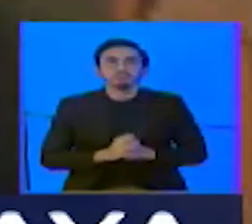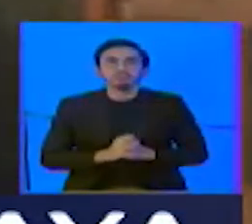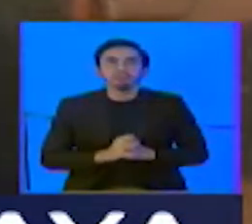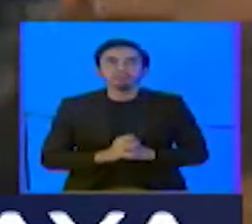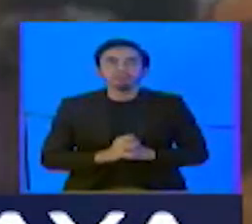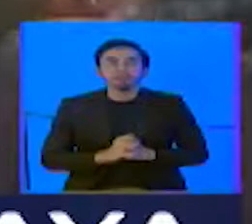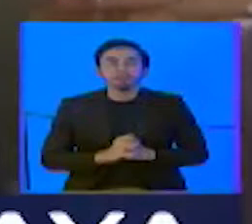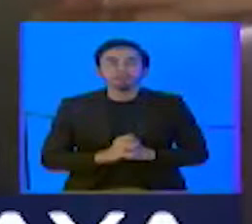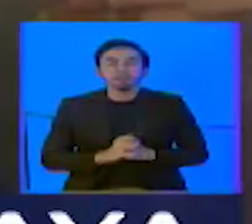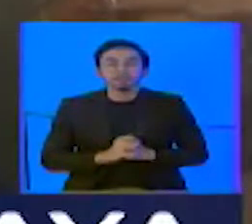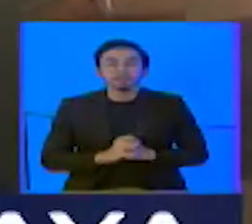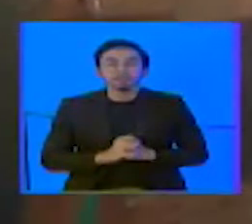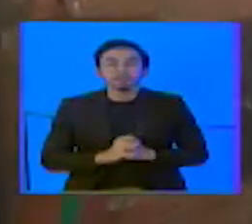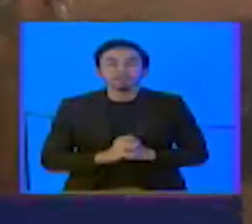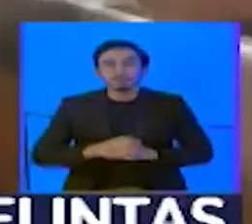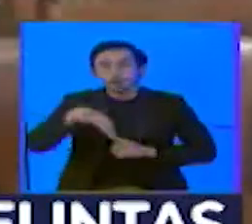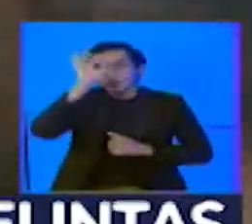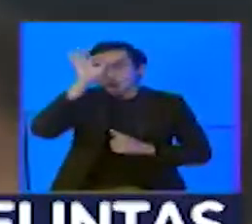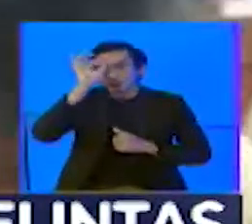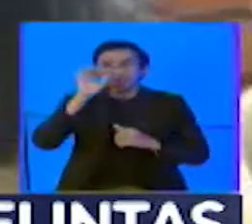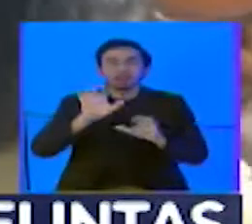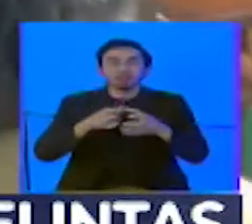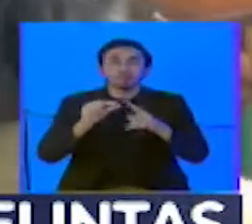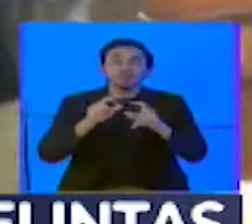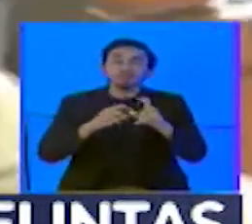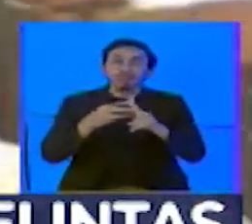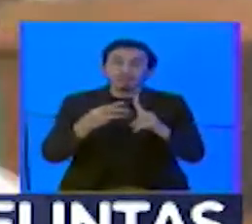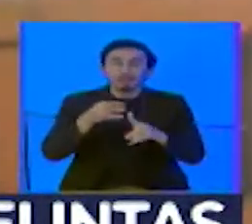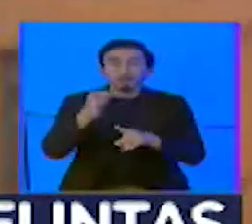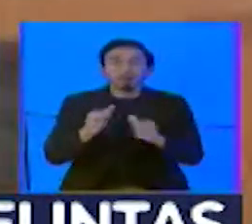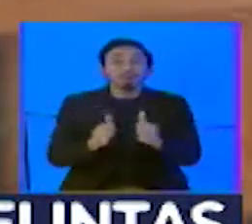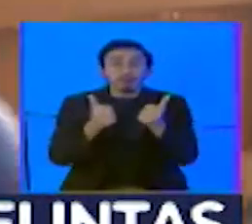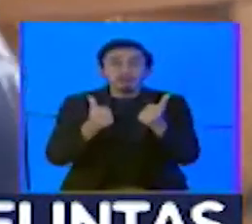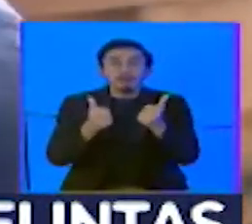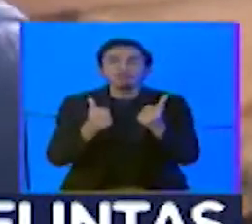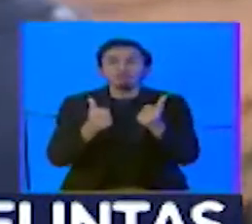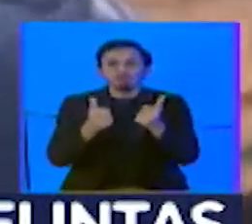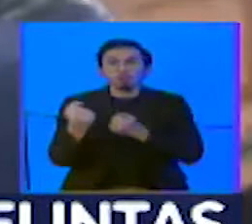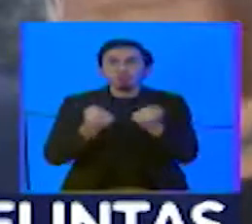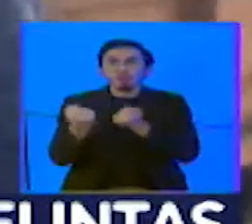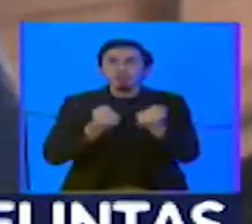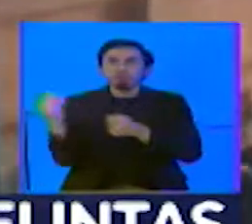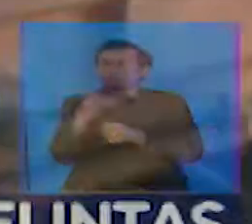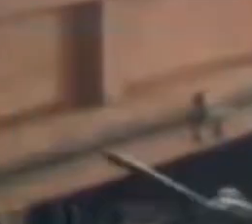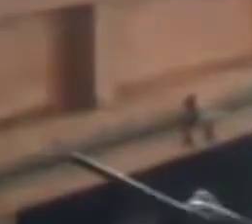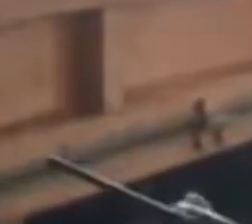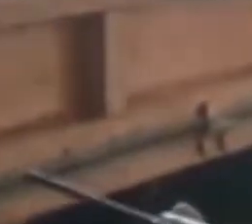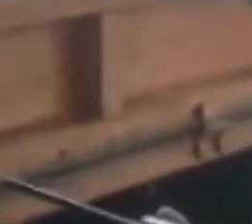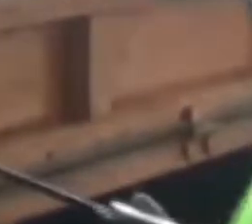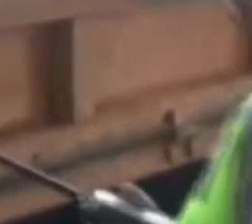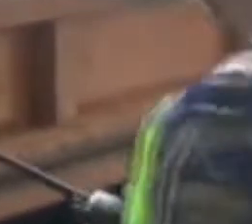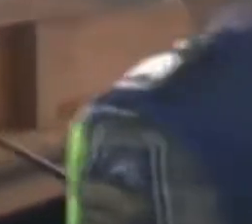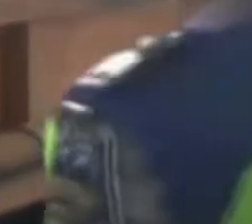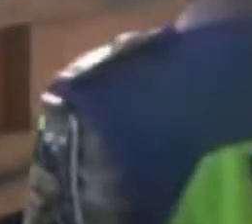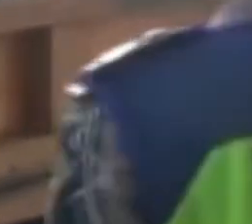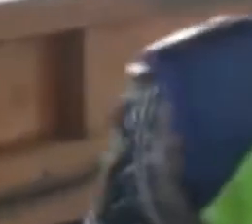Petugas gabungan pelaksana PSBB di kota Tangerang memeriksa satu persatu kendaraan yang lewat termasuk mobil pada minggu pagi.